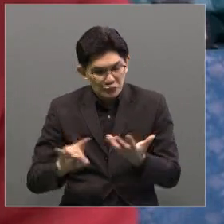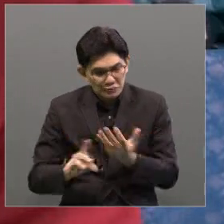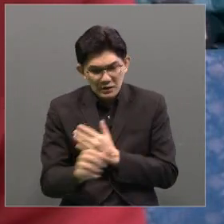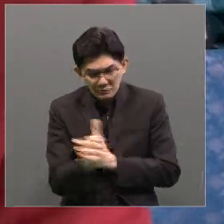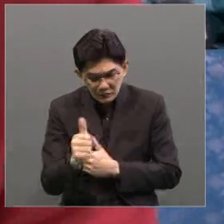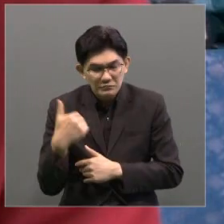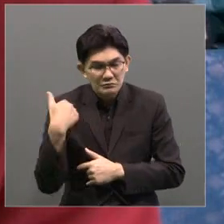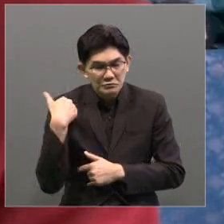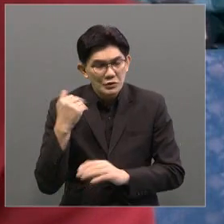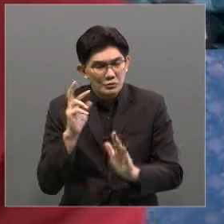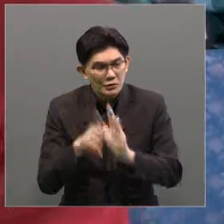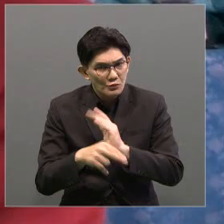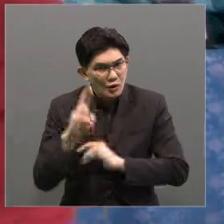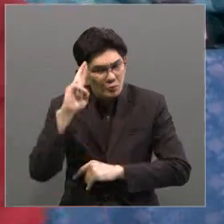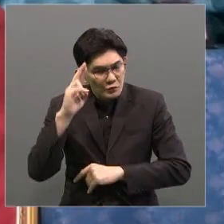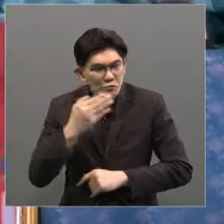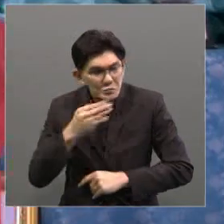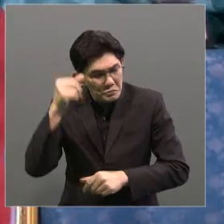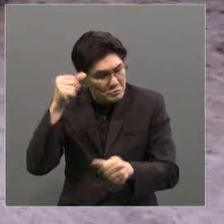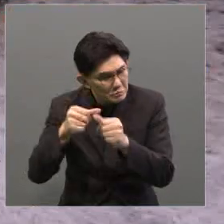ความรู้ที่ยั่งยืนมากครับ